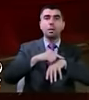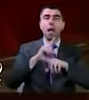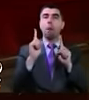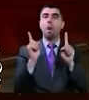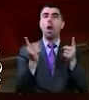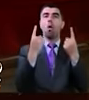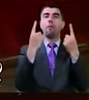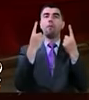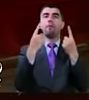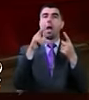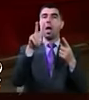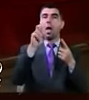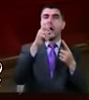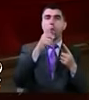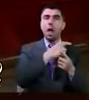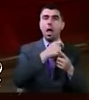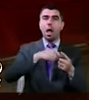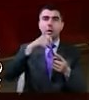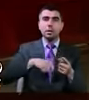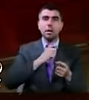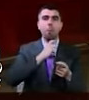القضاة وعند المحامين وعند المواطنين